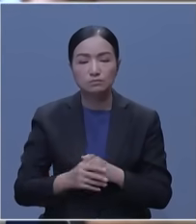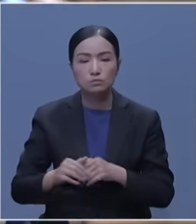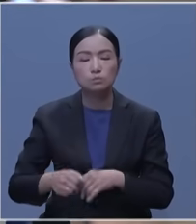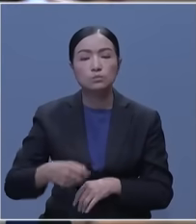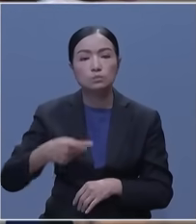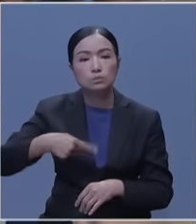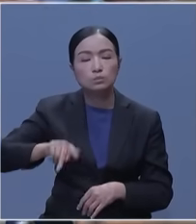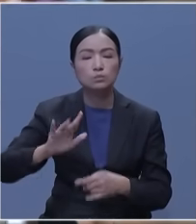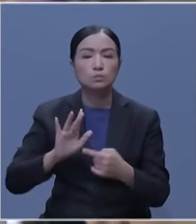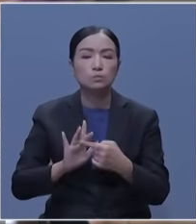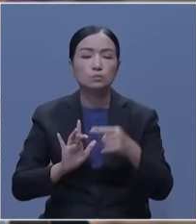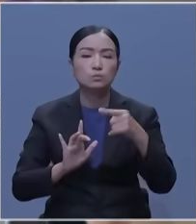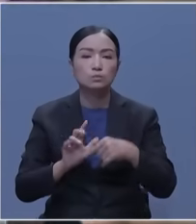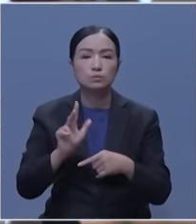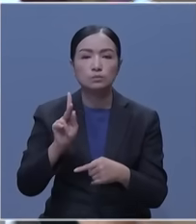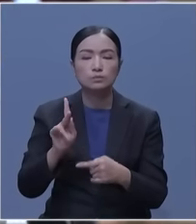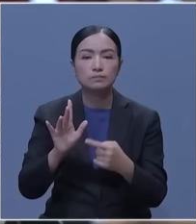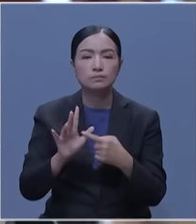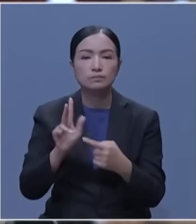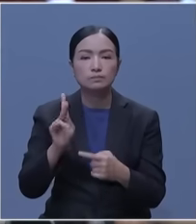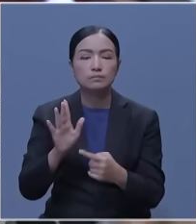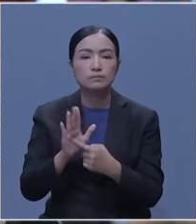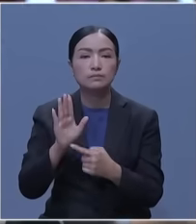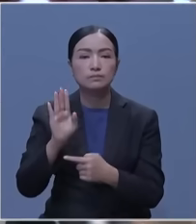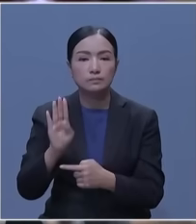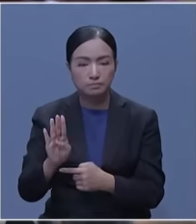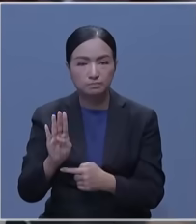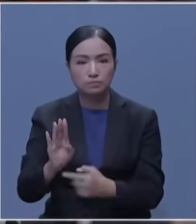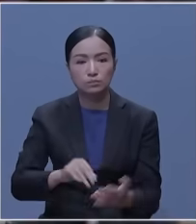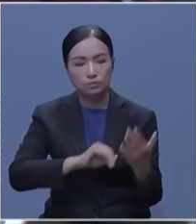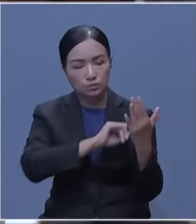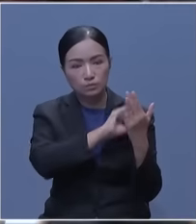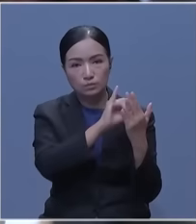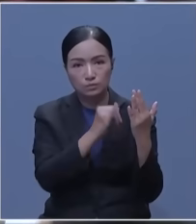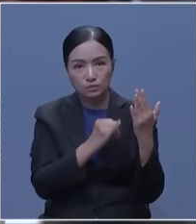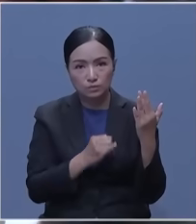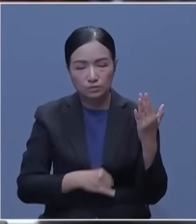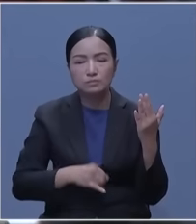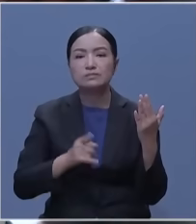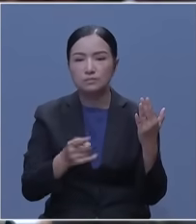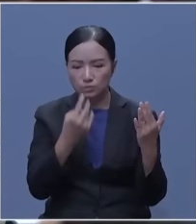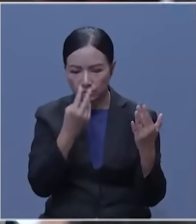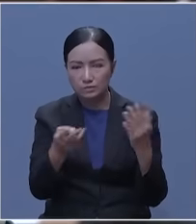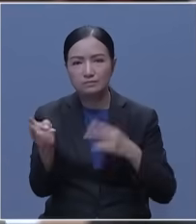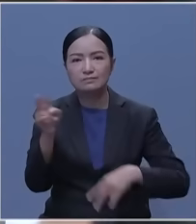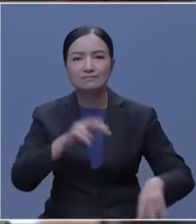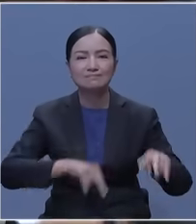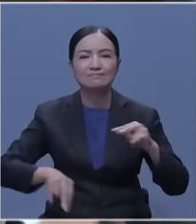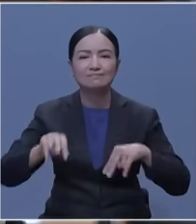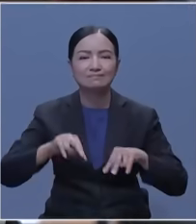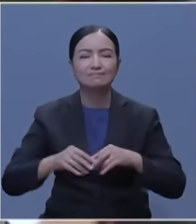แต่ละคนนะครับที่จะมีที่มาที่ไปกันอย่างไรอันนี้ก็คงเป็นเรื่องที่เราต้องตรวจสอบกันต่อไปนะครับ